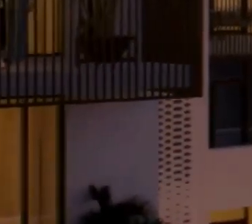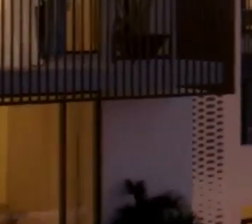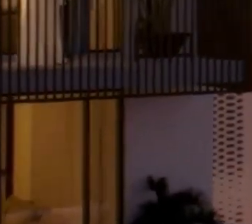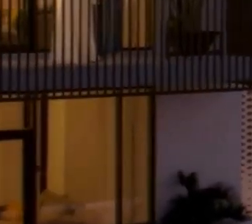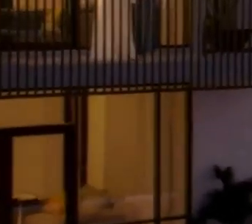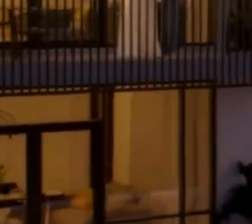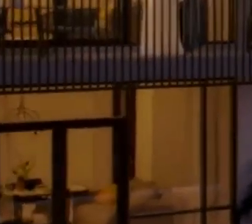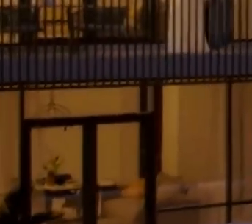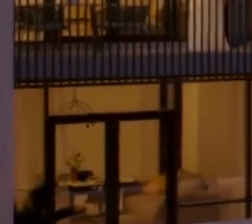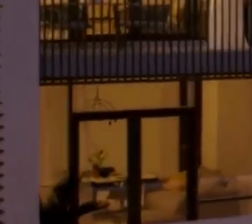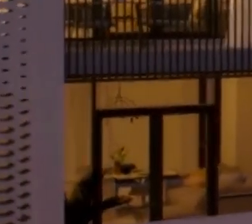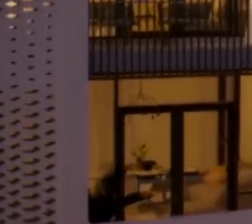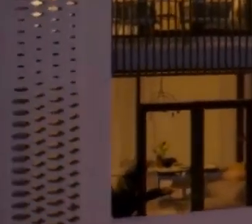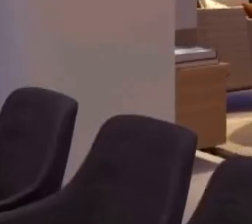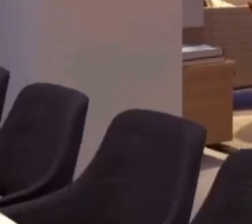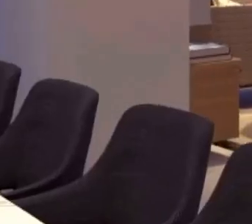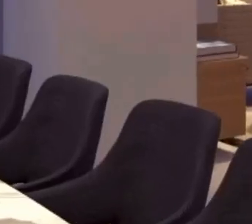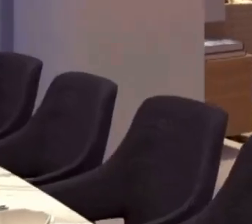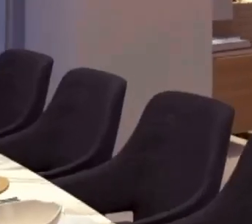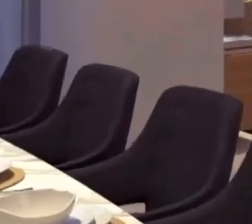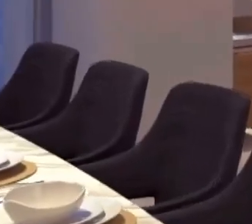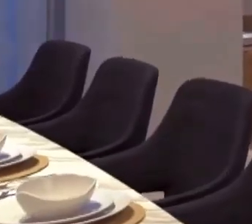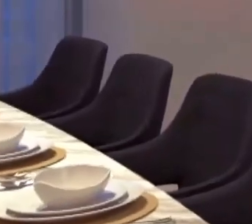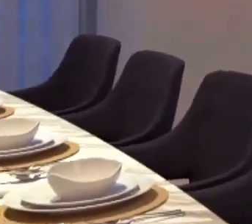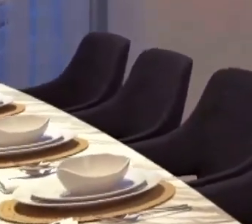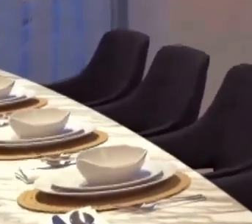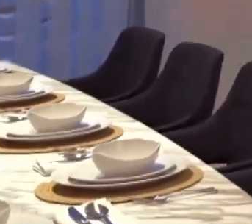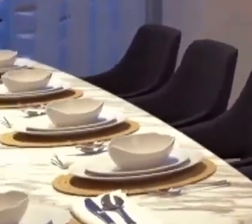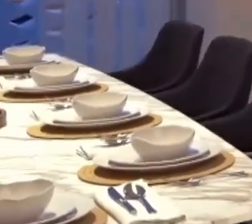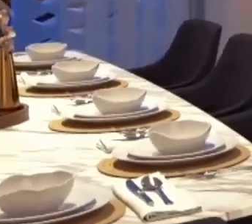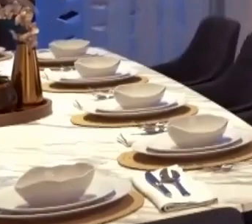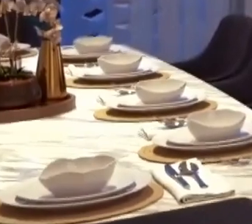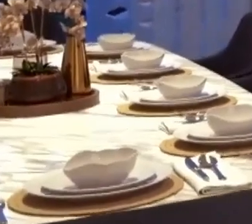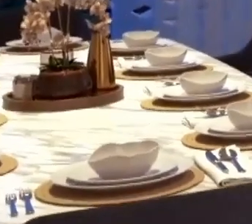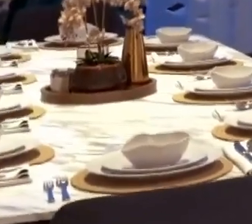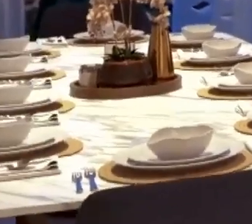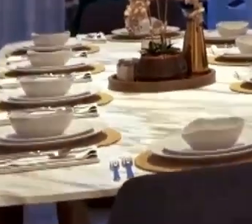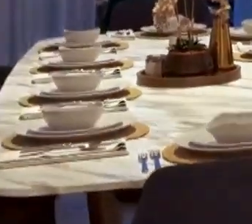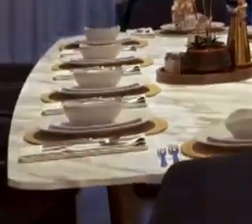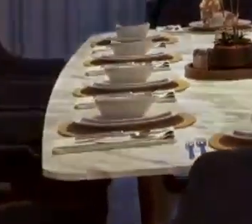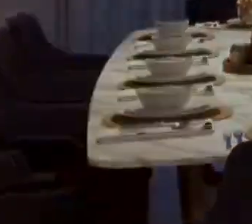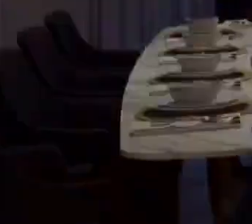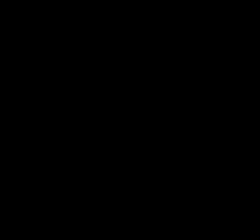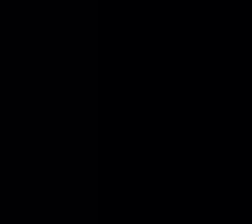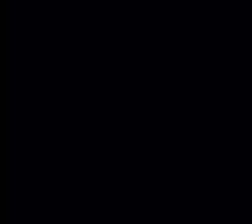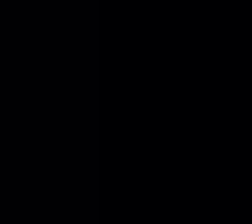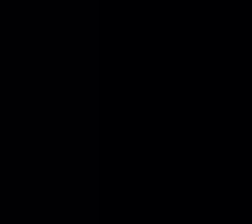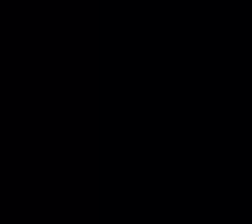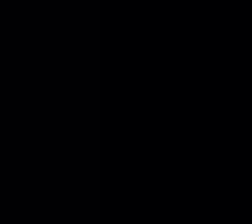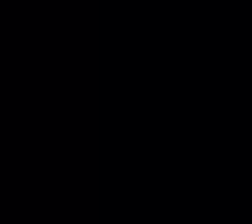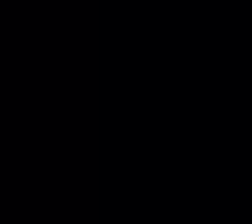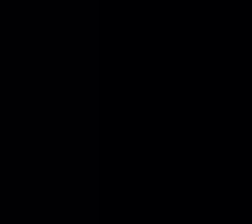لأن البيت هو مصدر الراحة والرفاهية بحياتي، اخترت ريزيدنس ماندرين أورينتال.